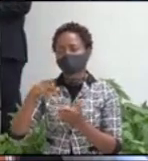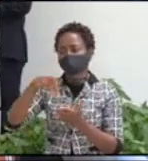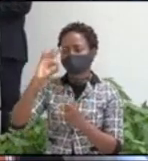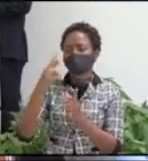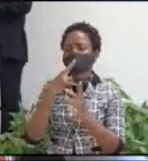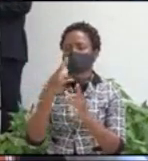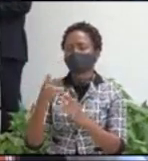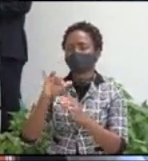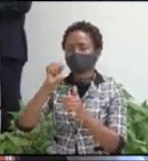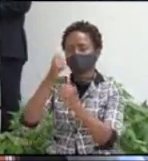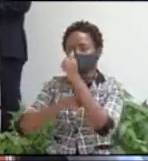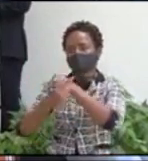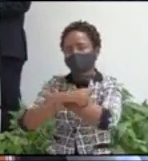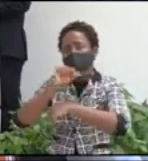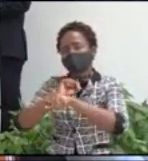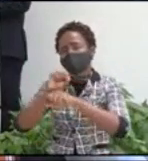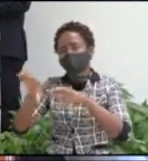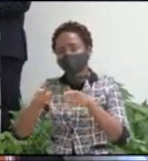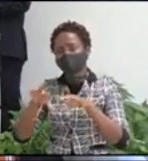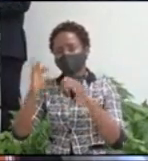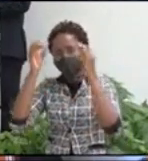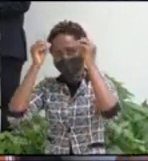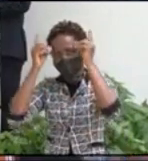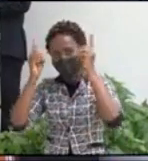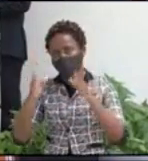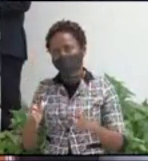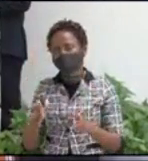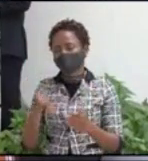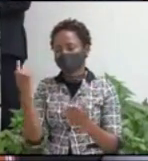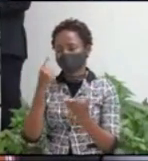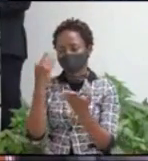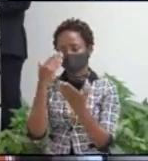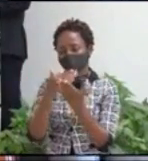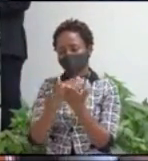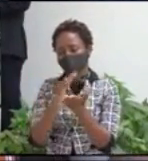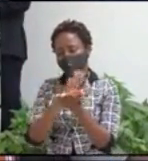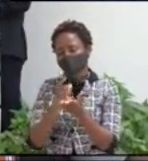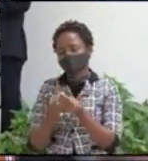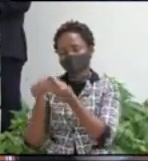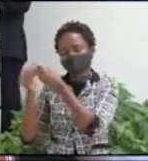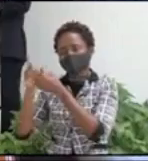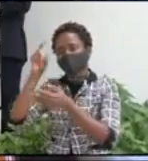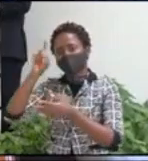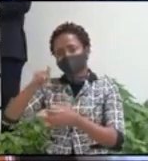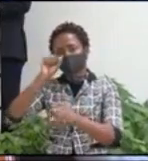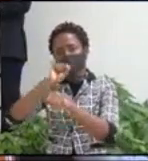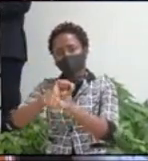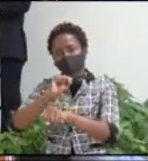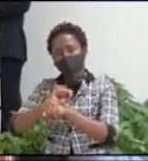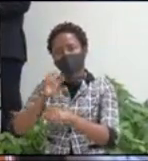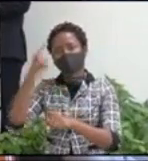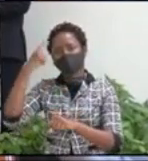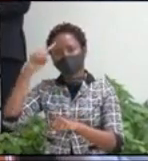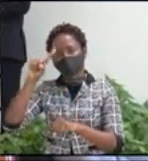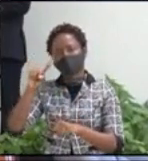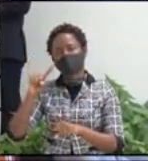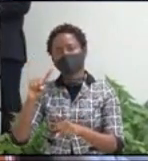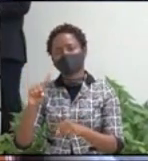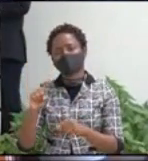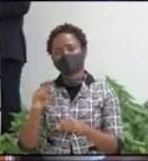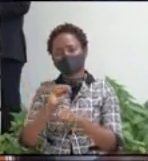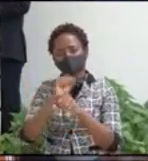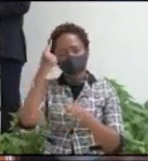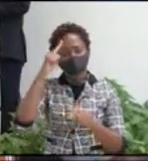D'ailleurs, le directeur général EDH là, lui-même fait un rapport que faut nous travailler non seulement pour nous réparer Central ça,